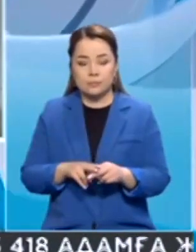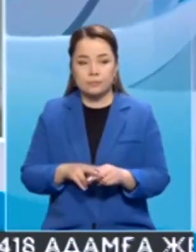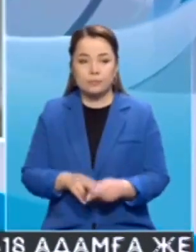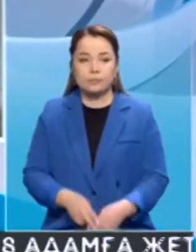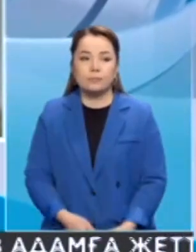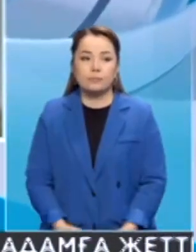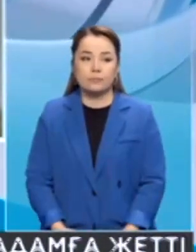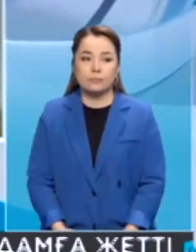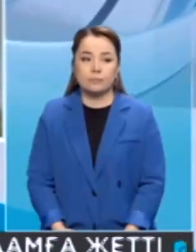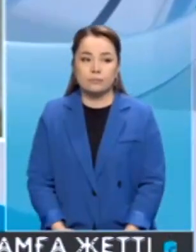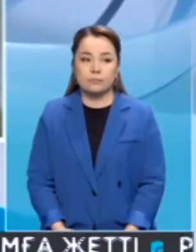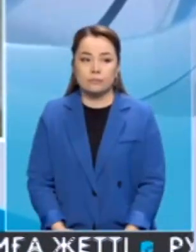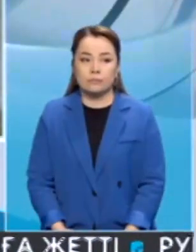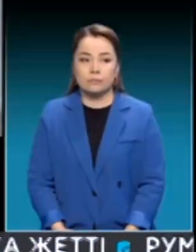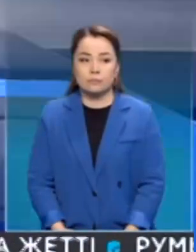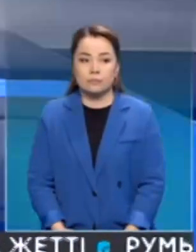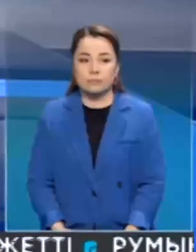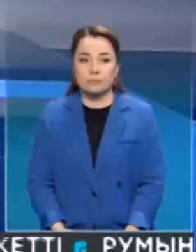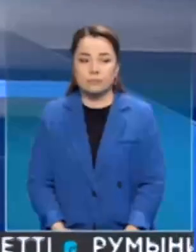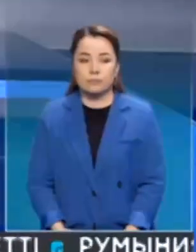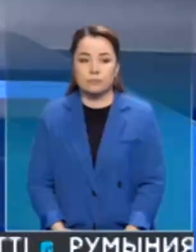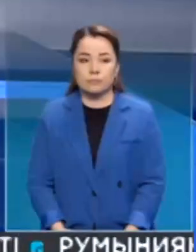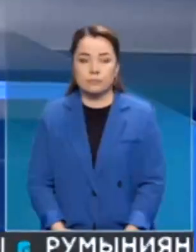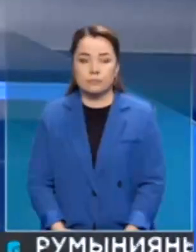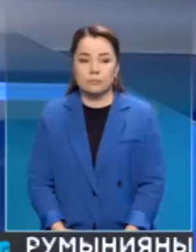Дархан. Рахмет, Айдос.